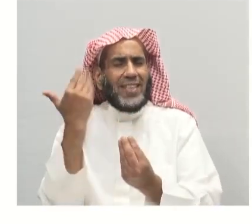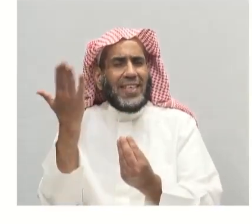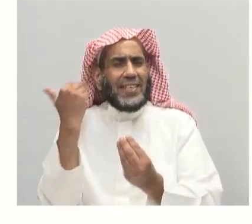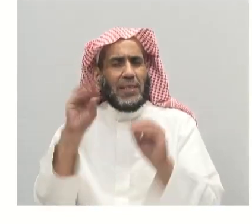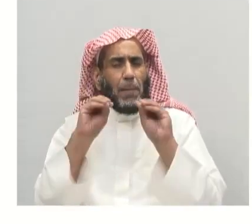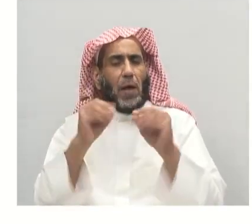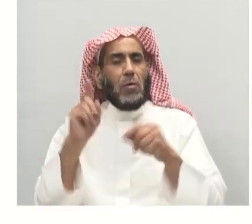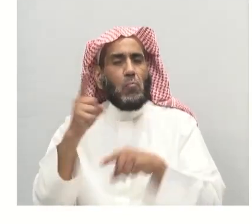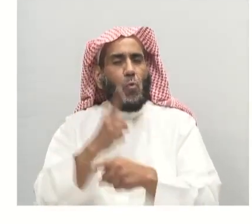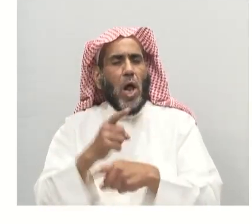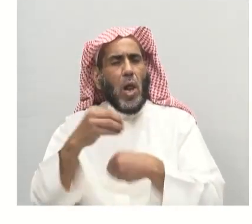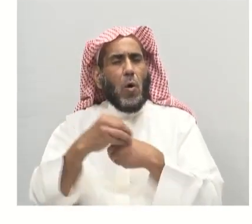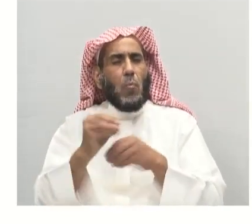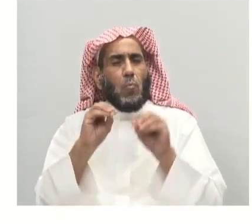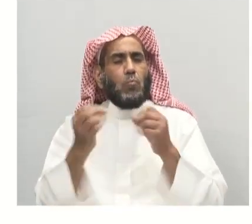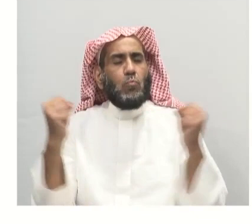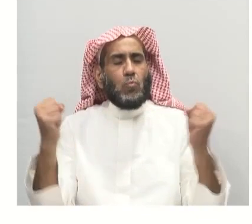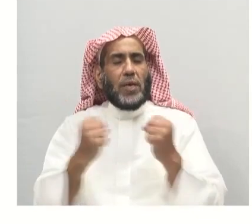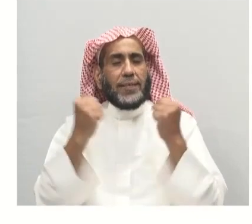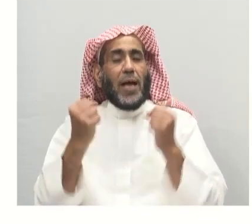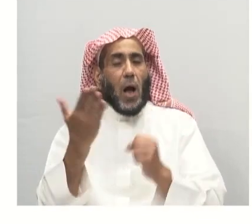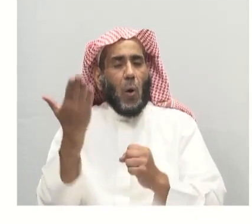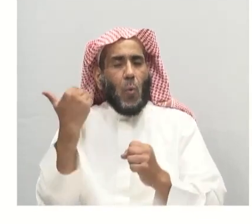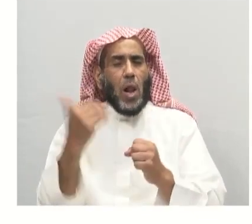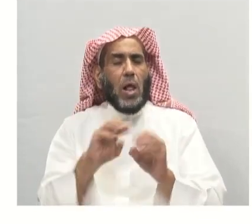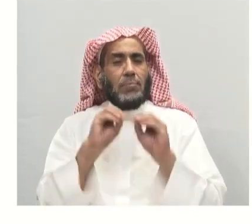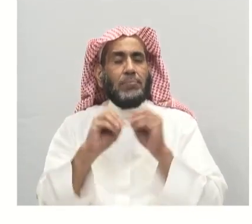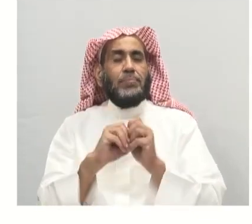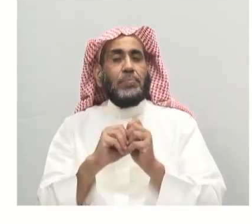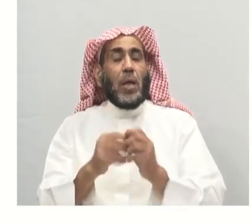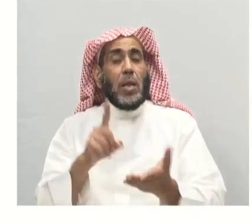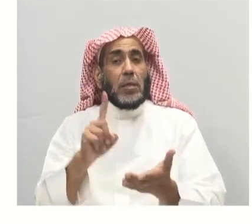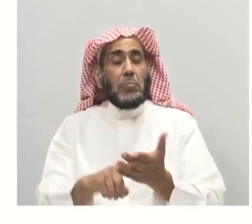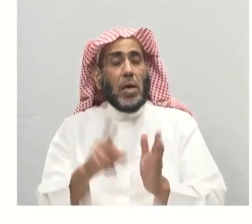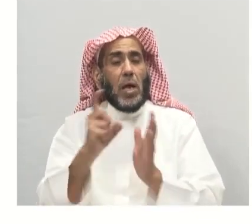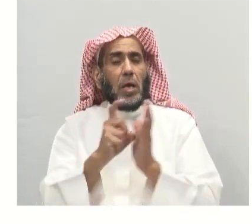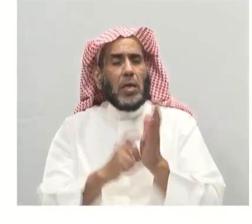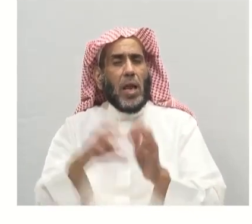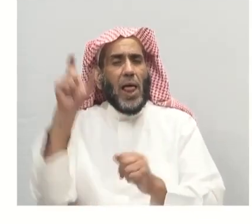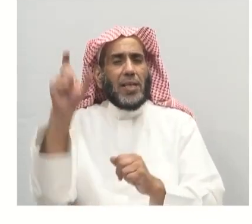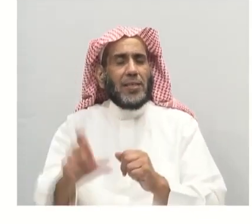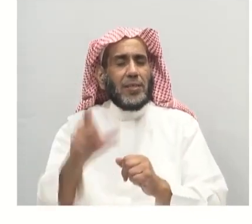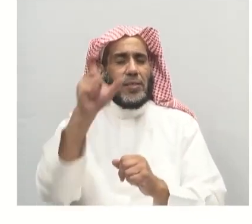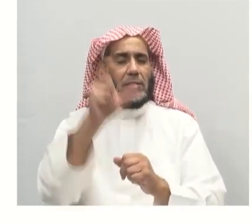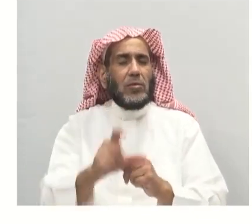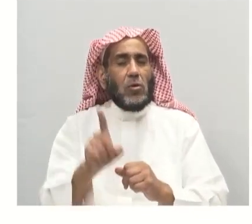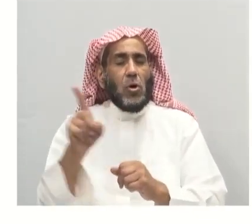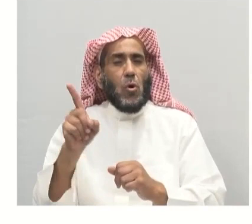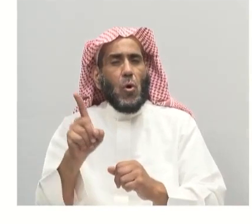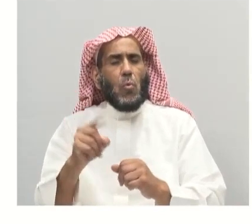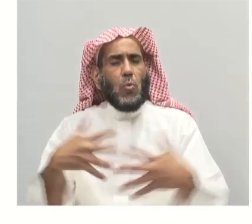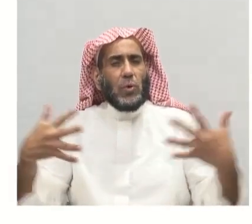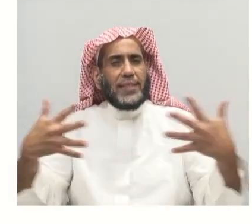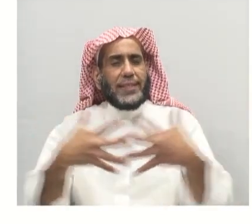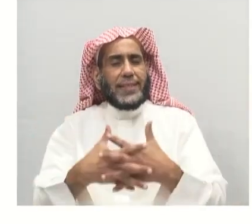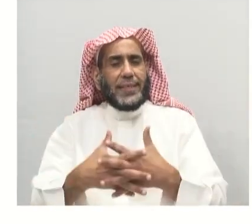الماضي ومن ضمن ذلك ما تحدثنا عنه ان تطبيق القانون على الاشخاص هم ممن يشتركون